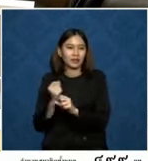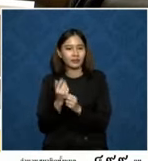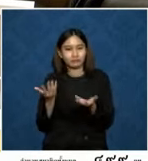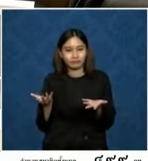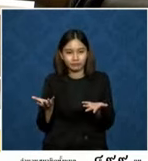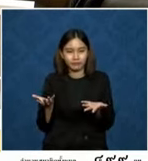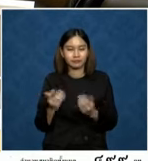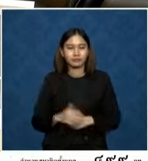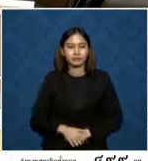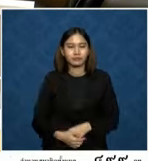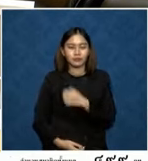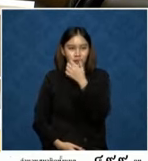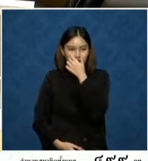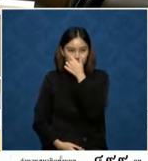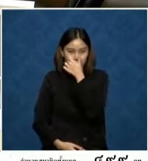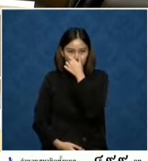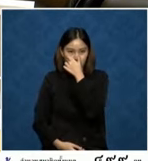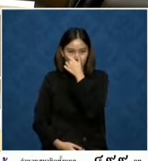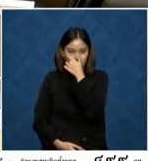ครับ